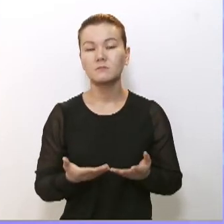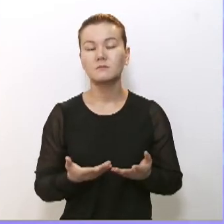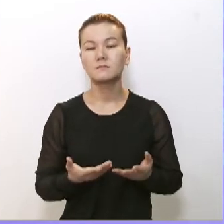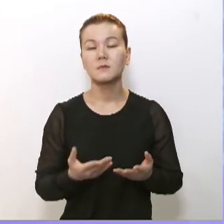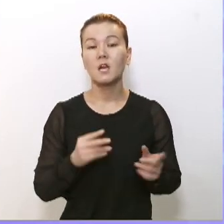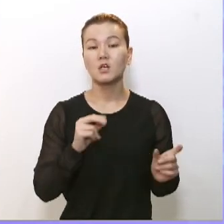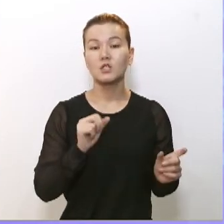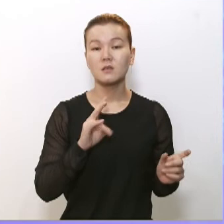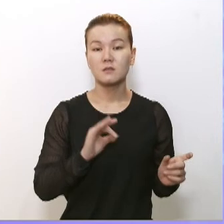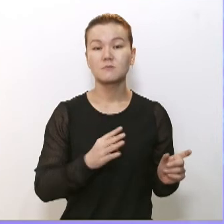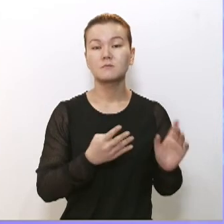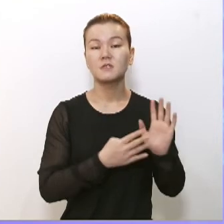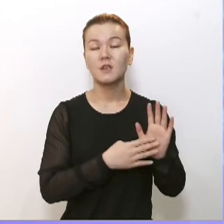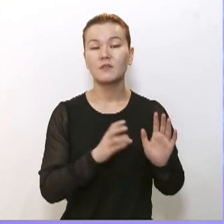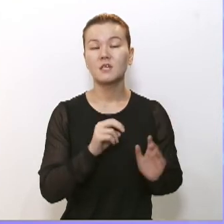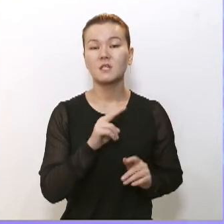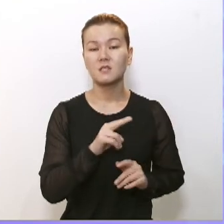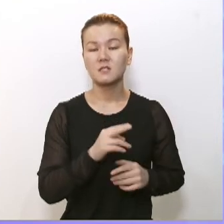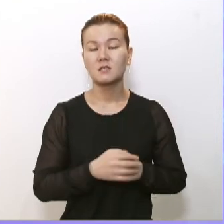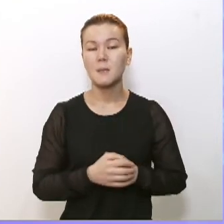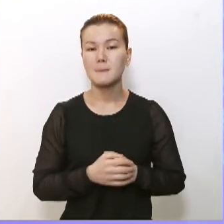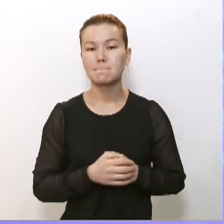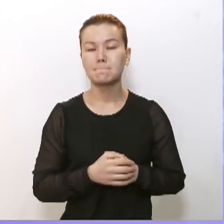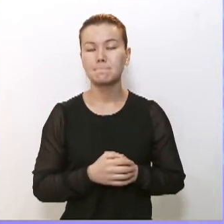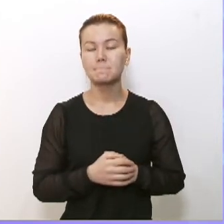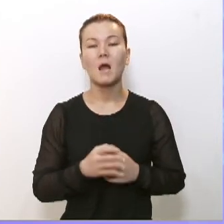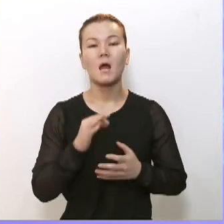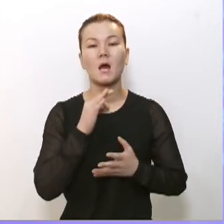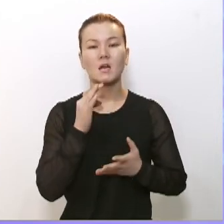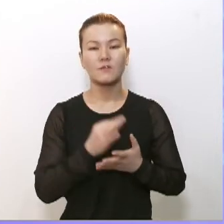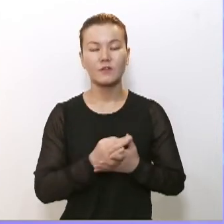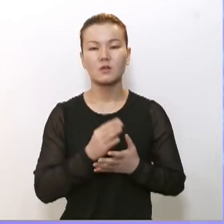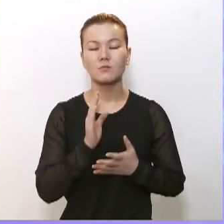частном 9 единиц и ответ